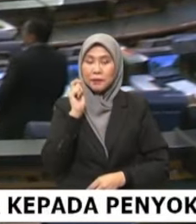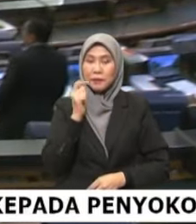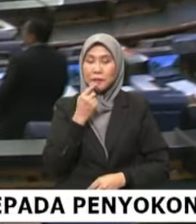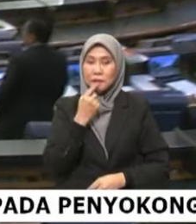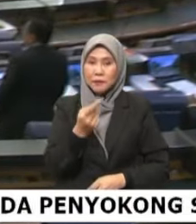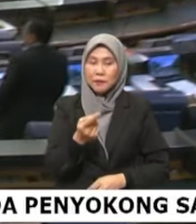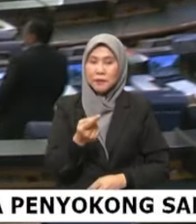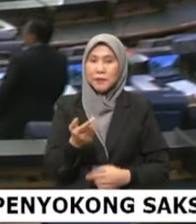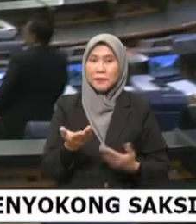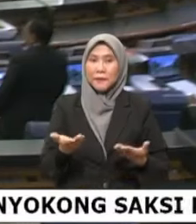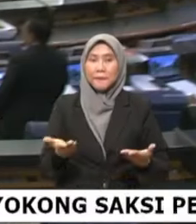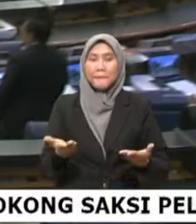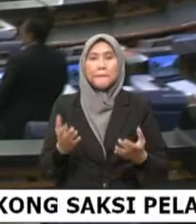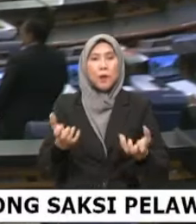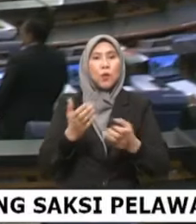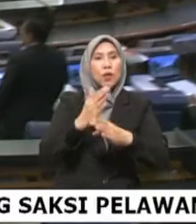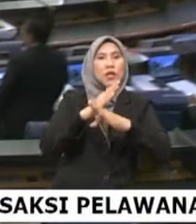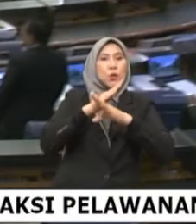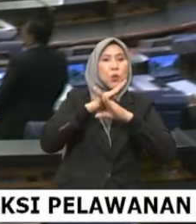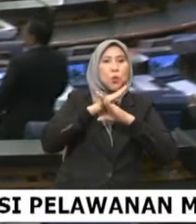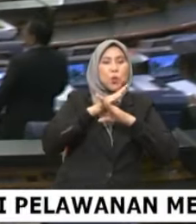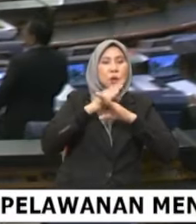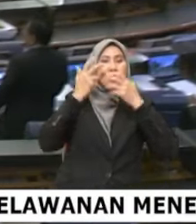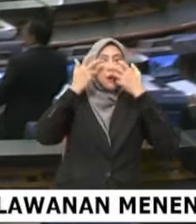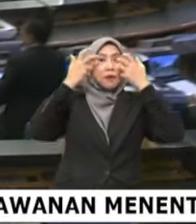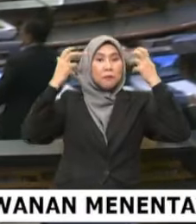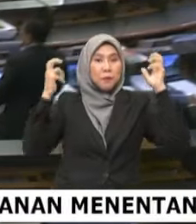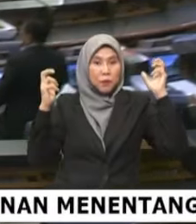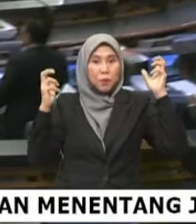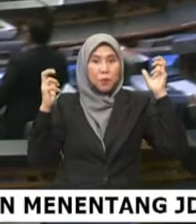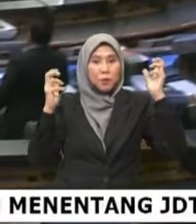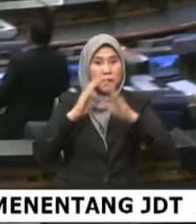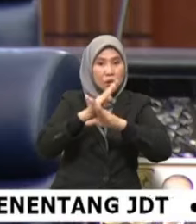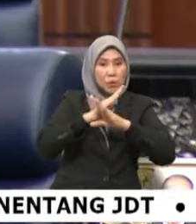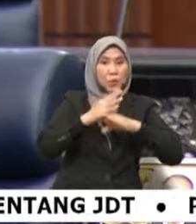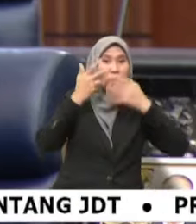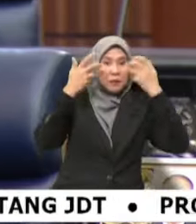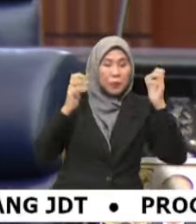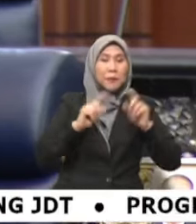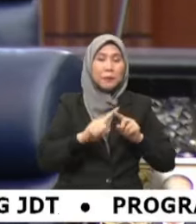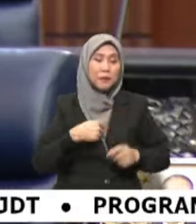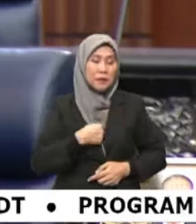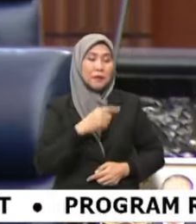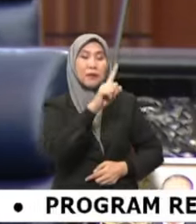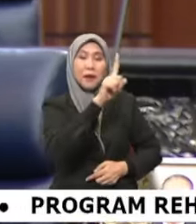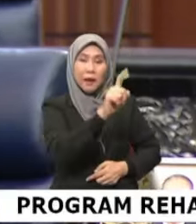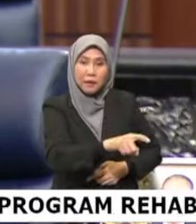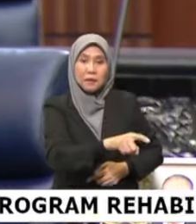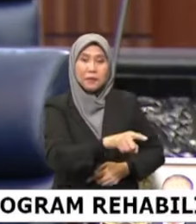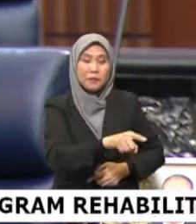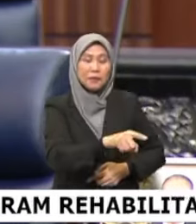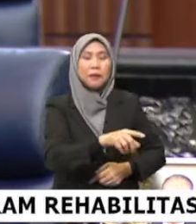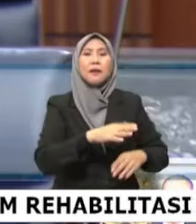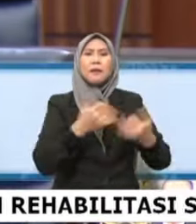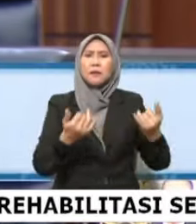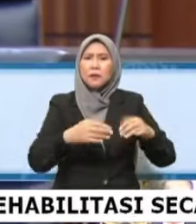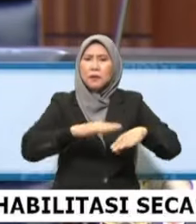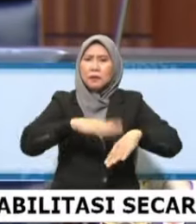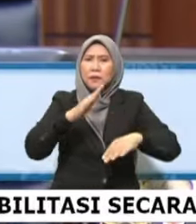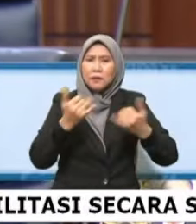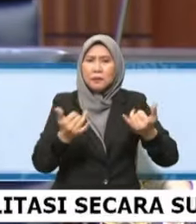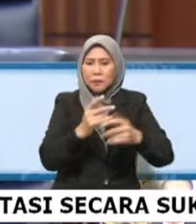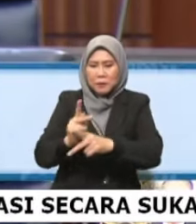nak melindungi binatang liar ataupun harimau Malaya tadi itu. Soalan saya ialah lebih kepada kita